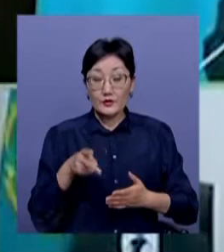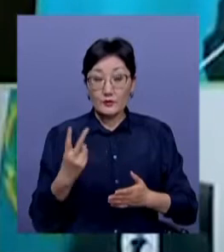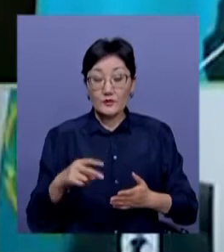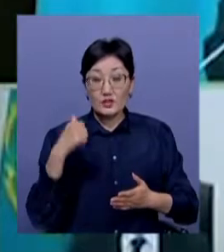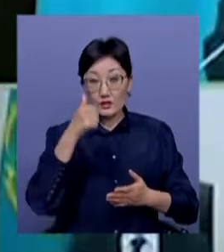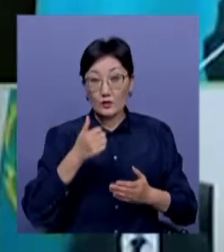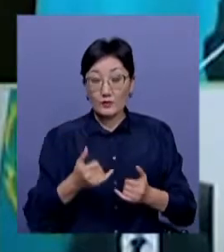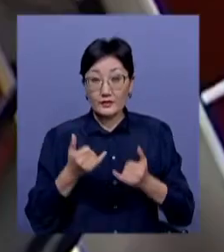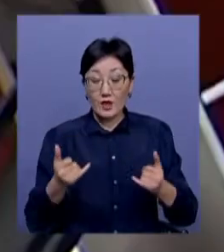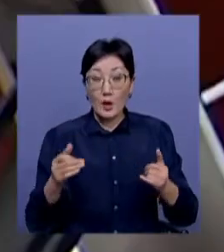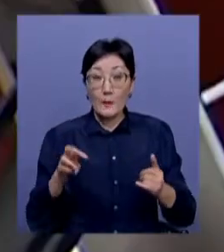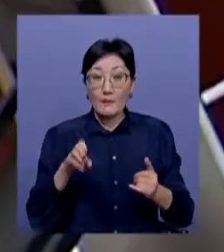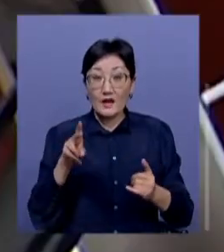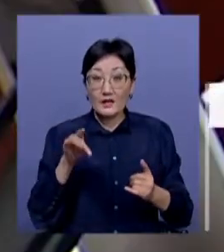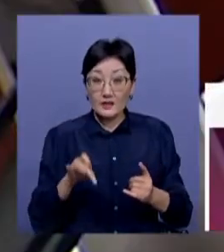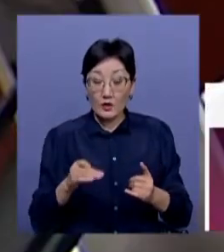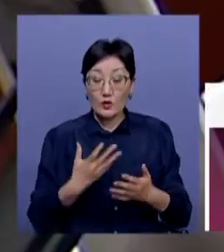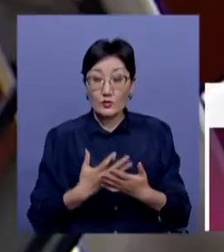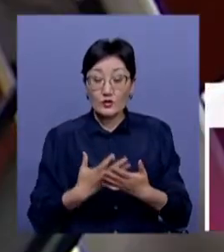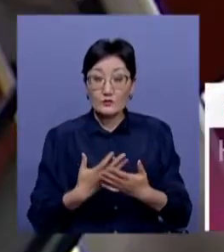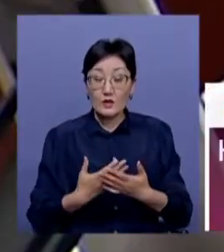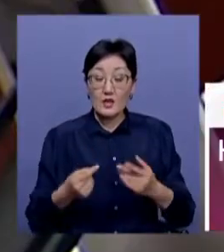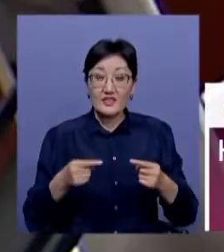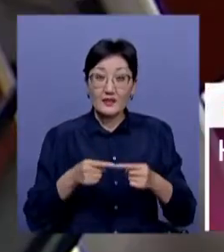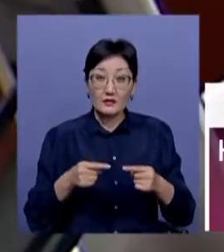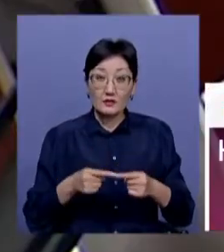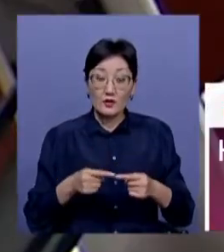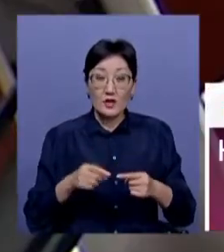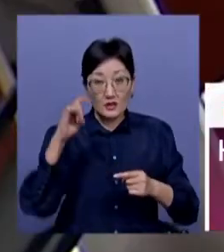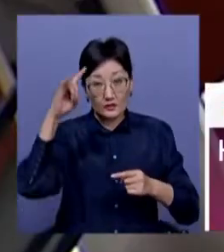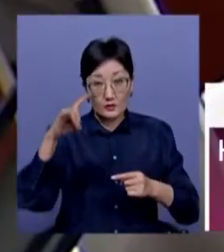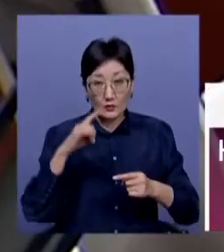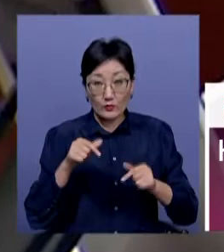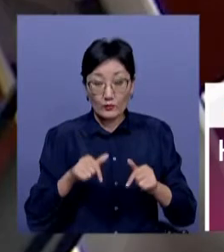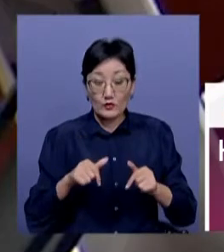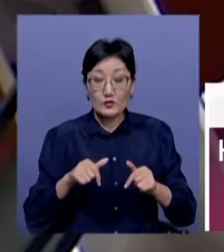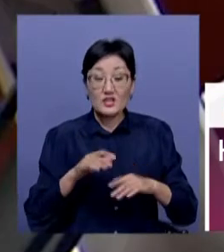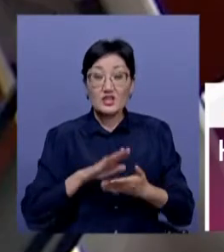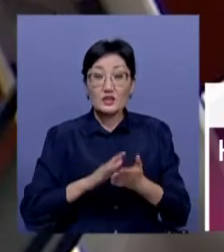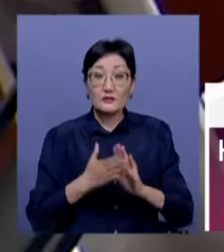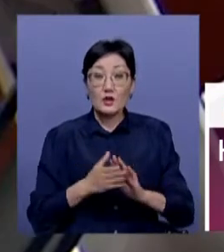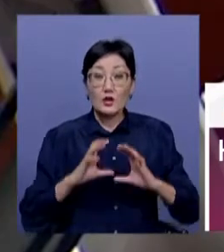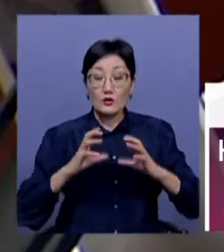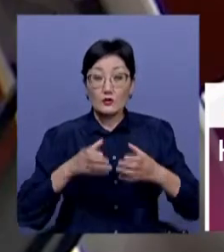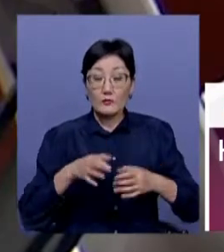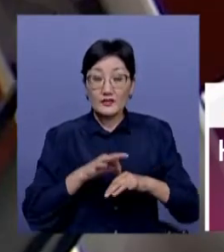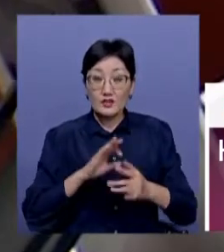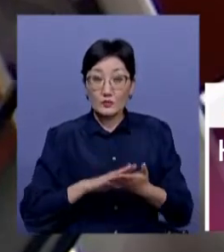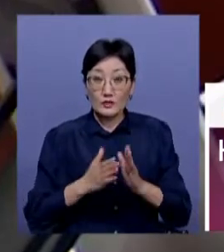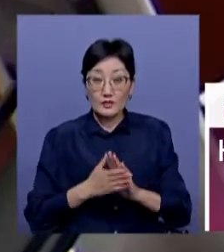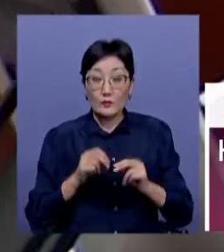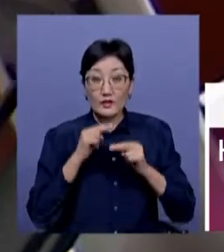2020 жылға арналған макро көрсеткіштердің болжамын нақтылауы елдегі ағымдағы жағдайды және әлемдік конъюнктураны ескере